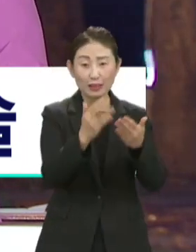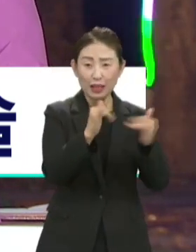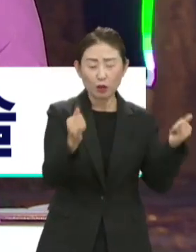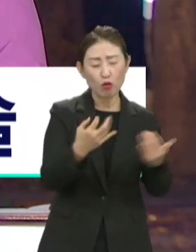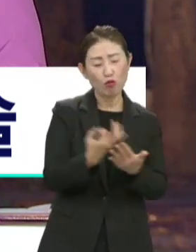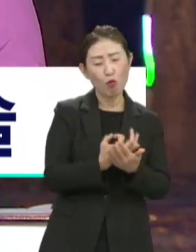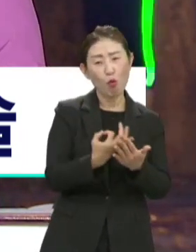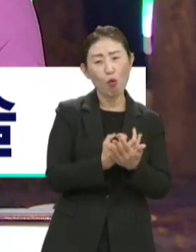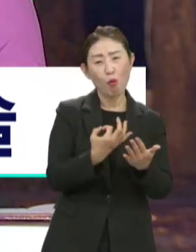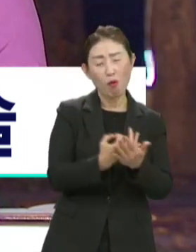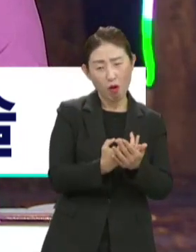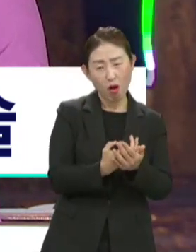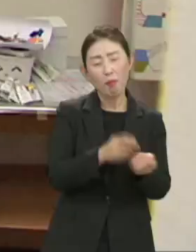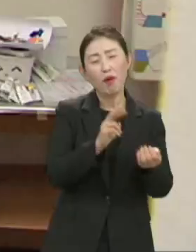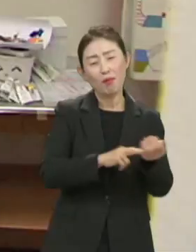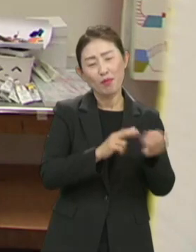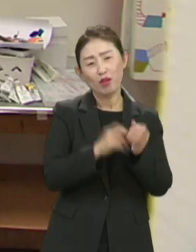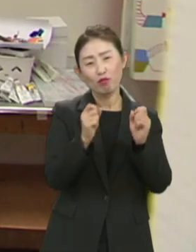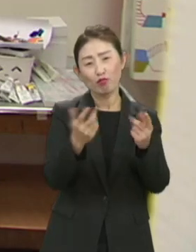김철진 기자입니다.